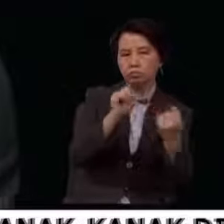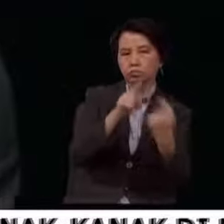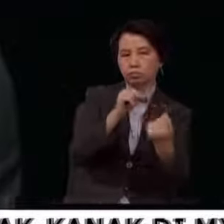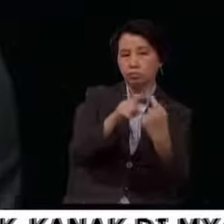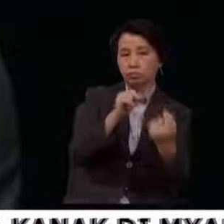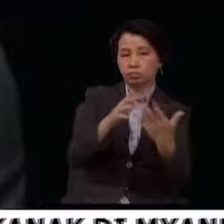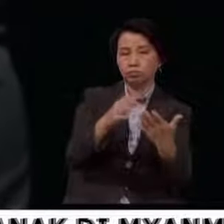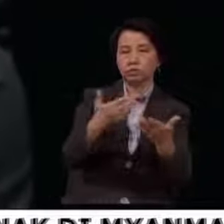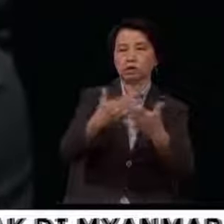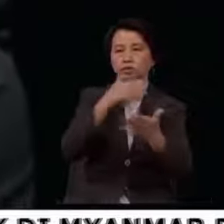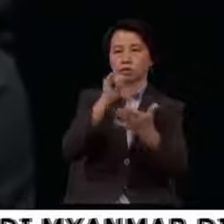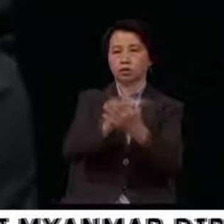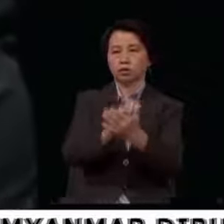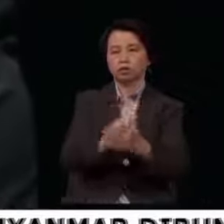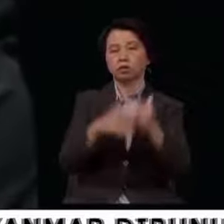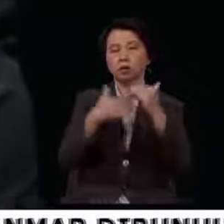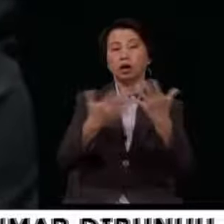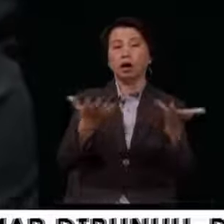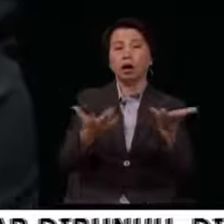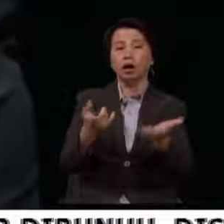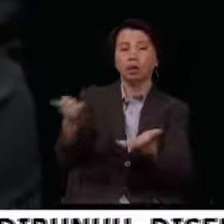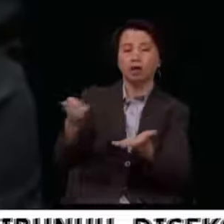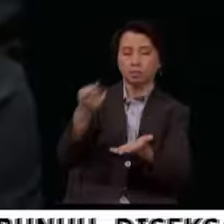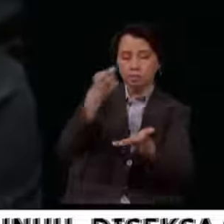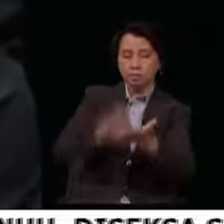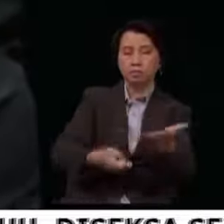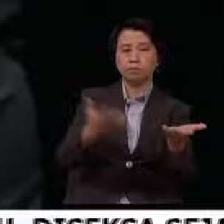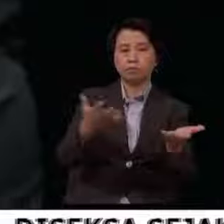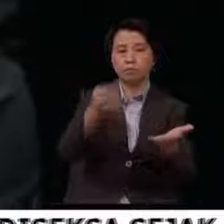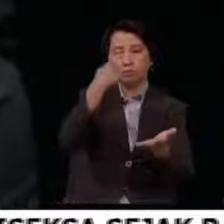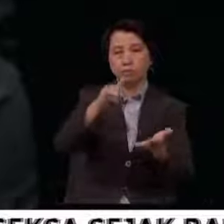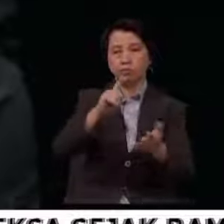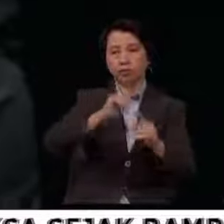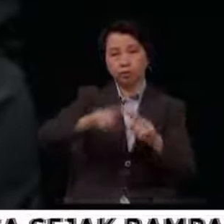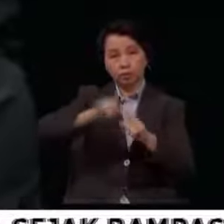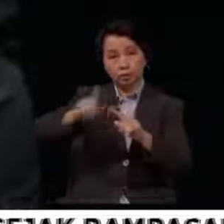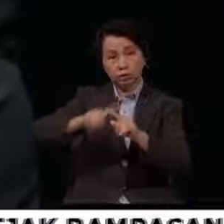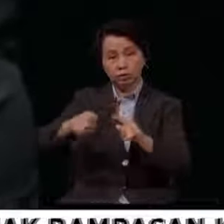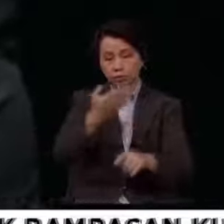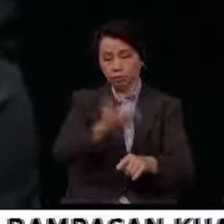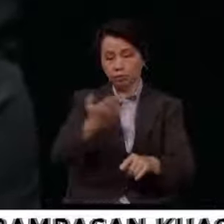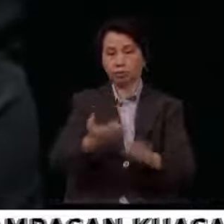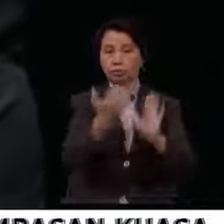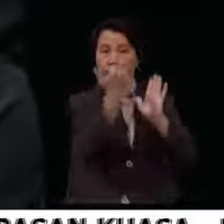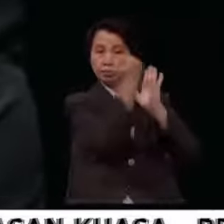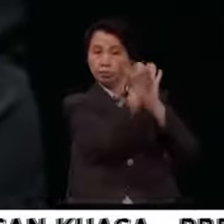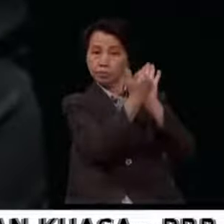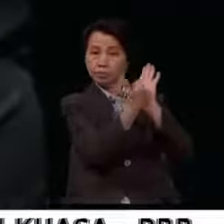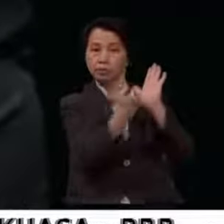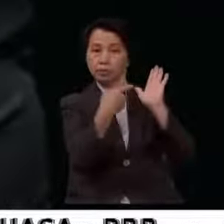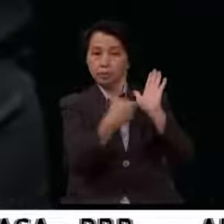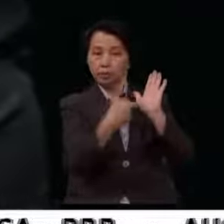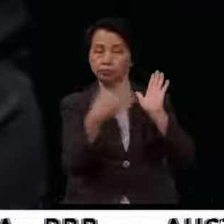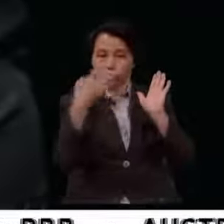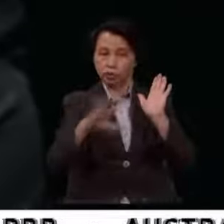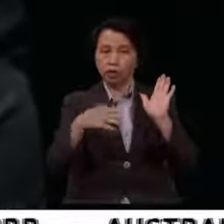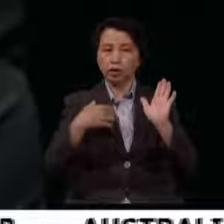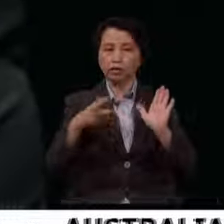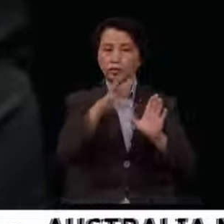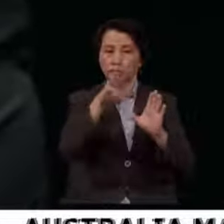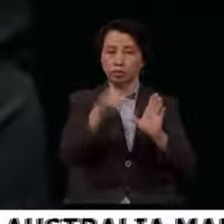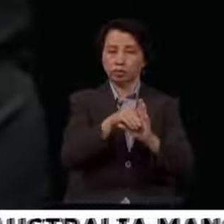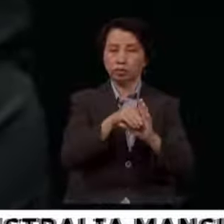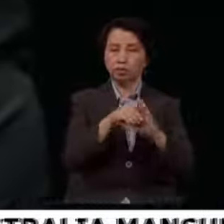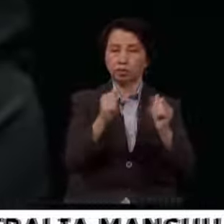kaidah OK Google aja tuh kuas kecil ah ha bersama yang ini bukan pada tahun ini saja tahun-tahun dulu